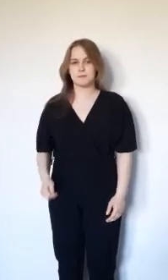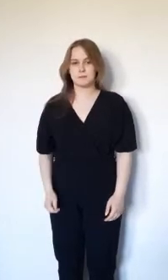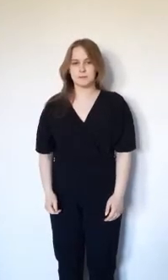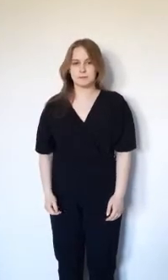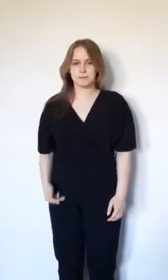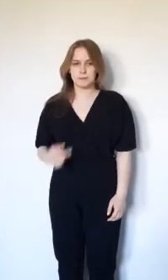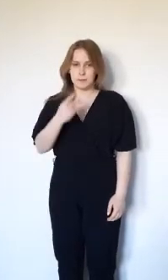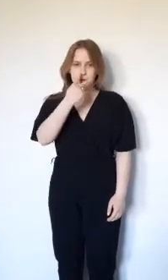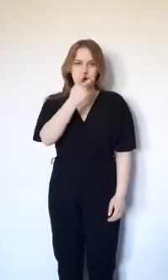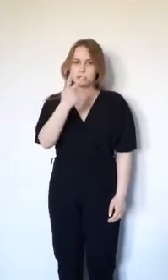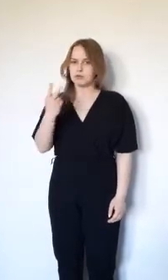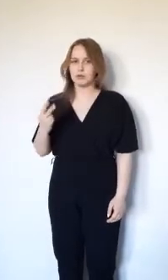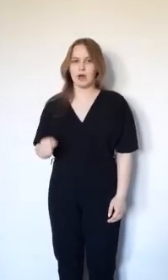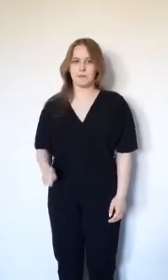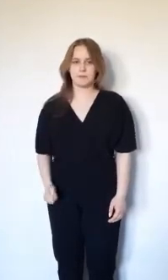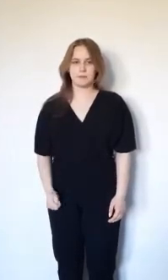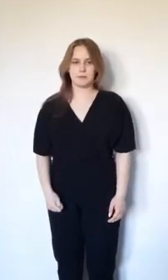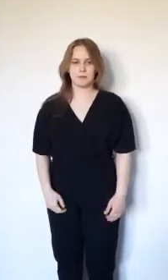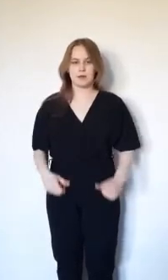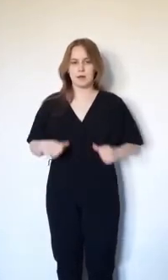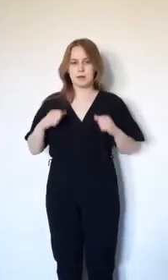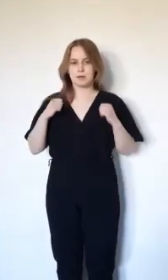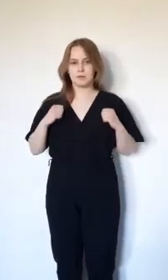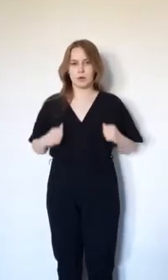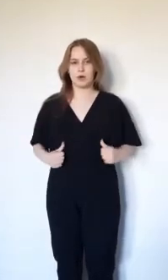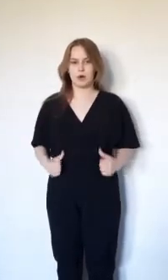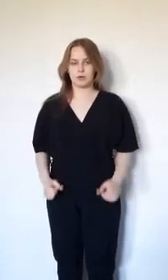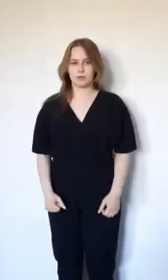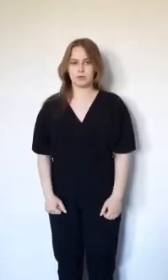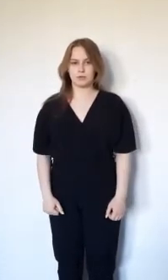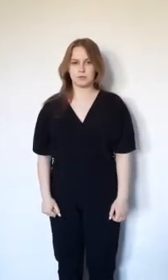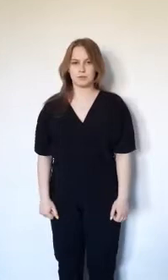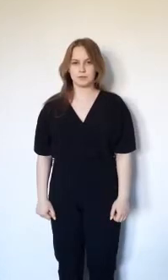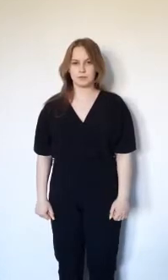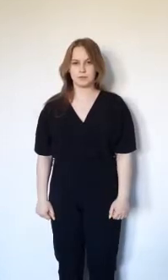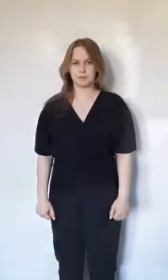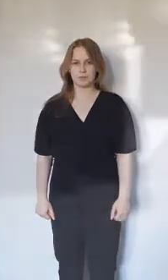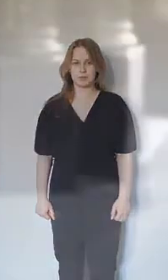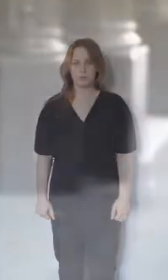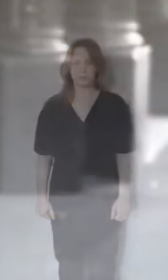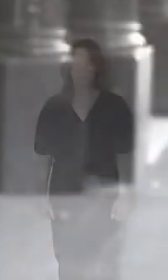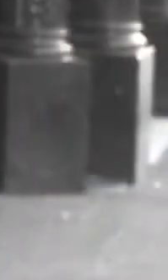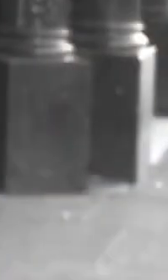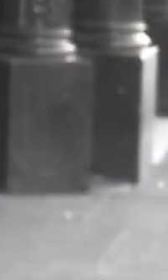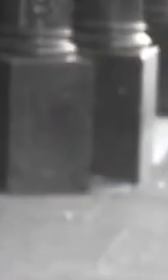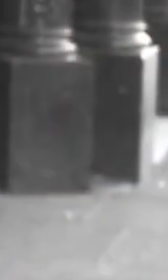wiem. Poszukam spokoju.